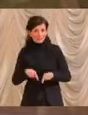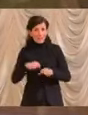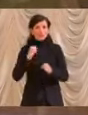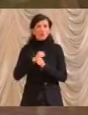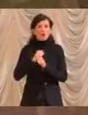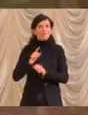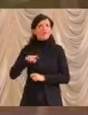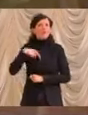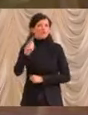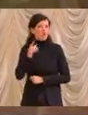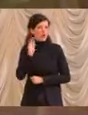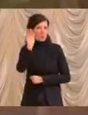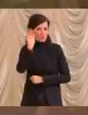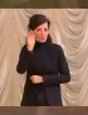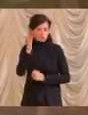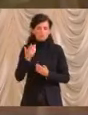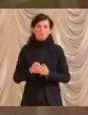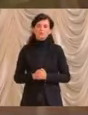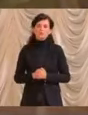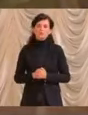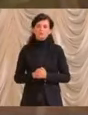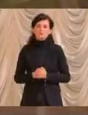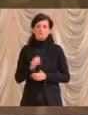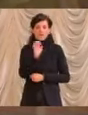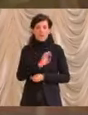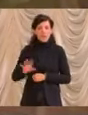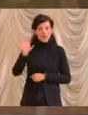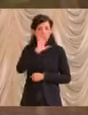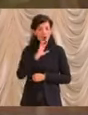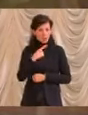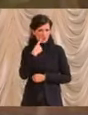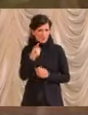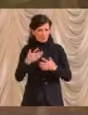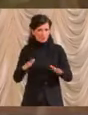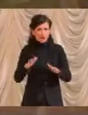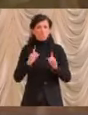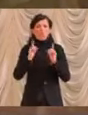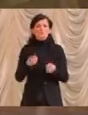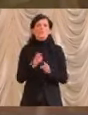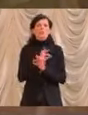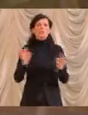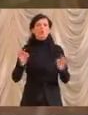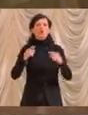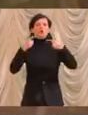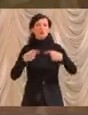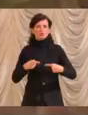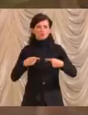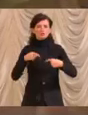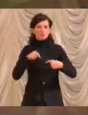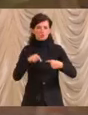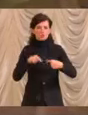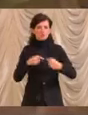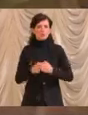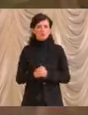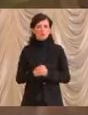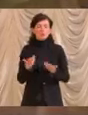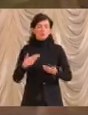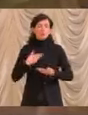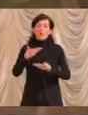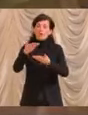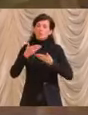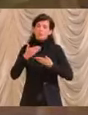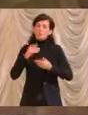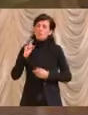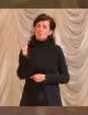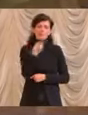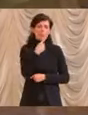ho detto, l'Europa tutta deve essere all'altezza di questa sfida. E quindi invito tutti, anche la Presidente della